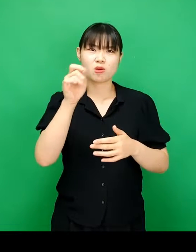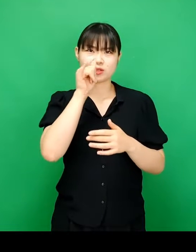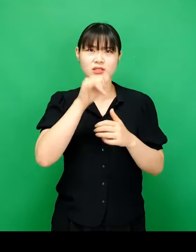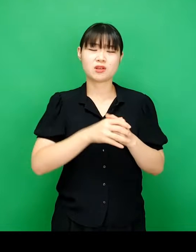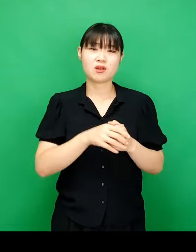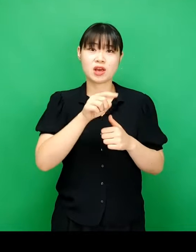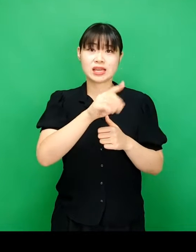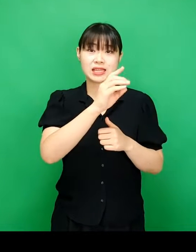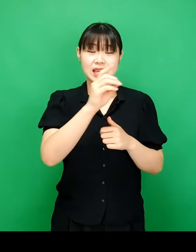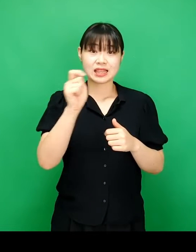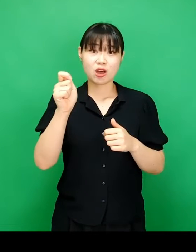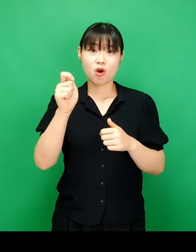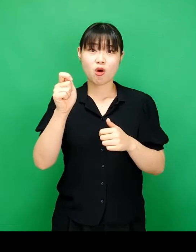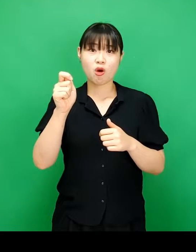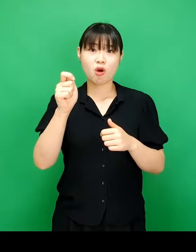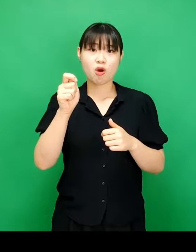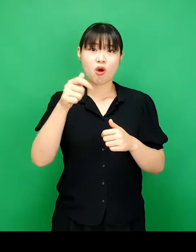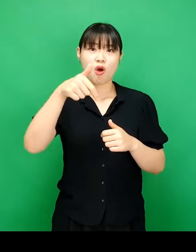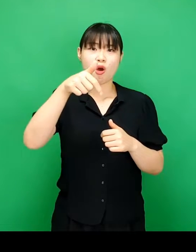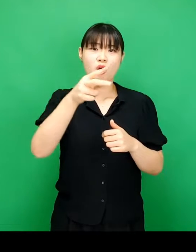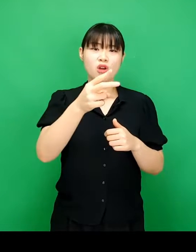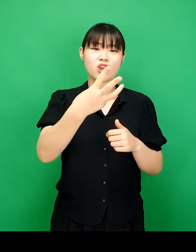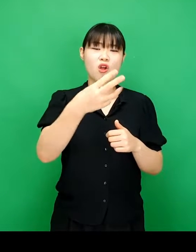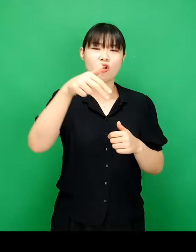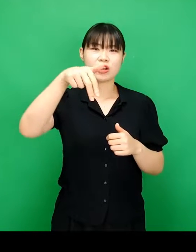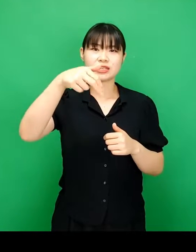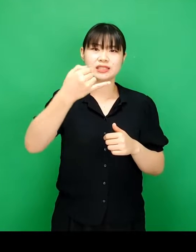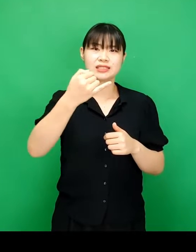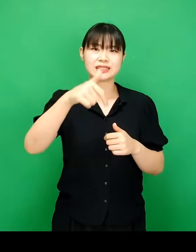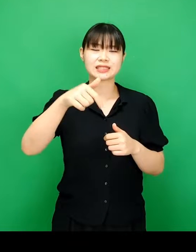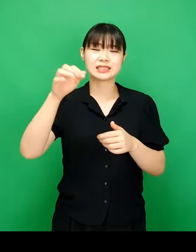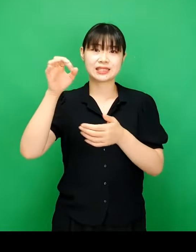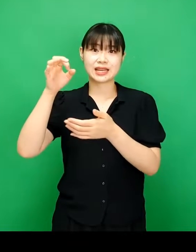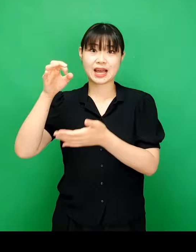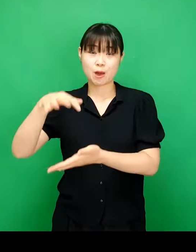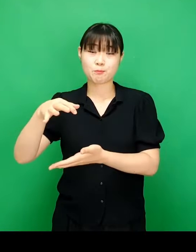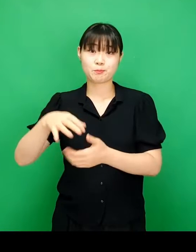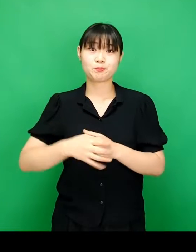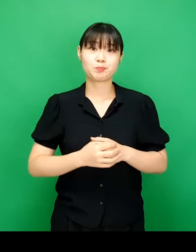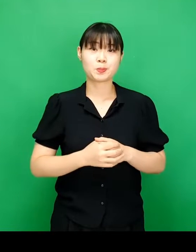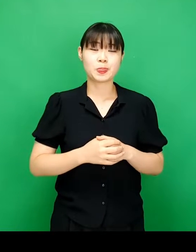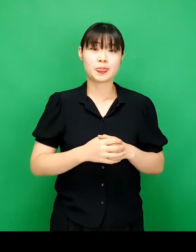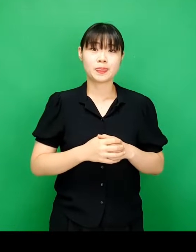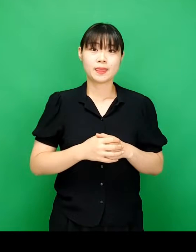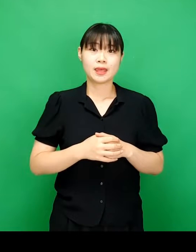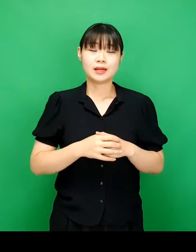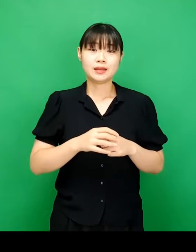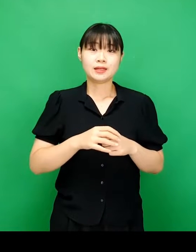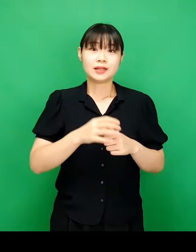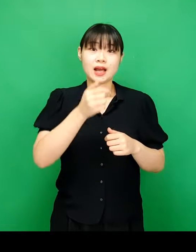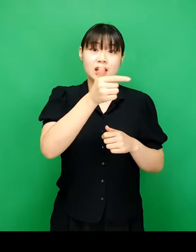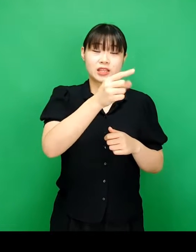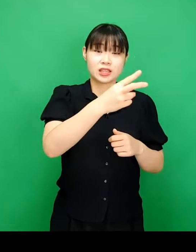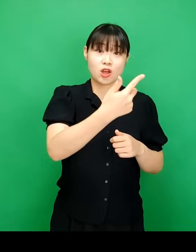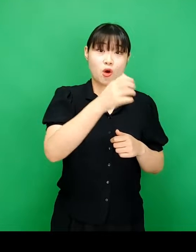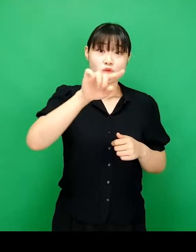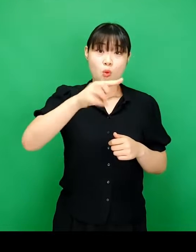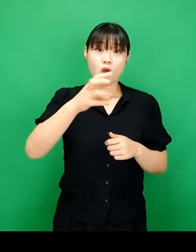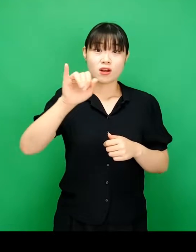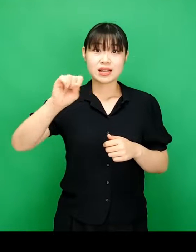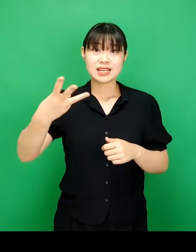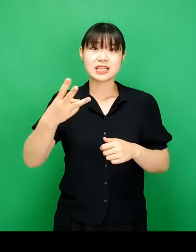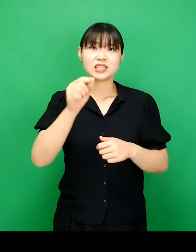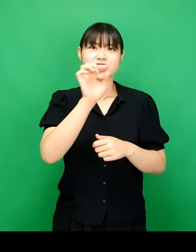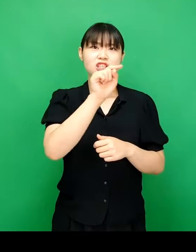데이터가 있습니다. 이 데이터는 결측값으로 처리하겠습니다. 마지막 날짜 형식은 연, 월, 일이